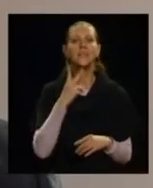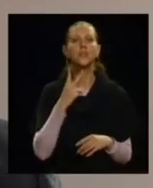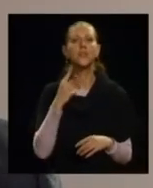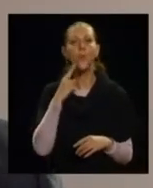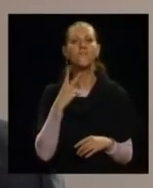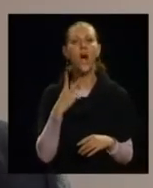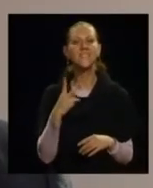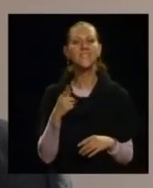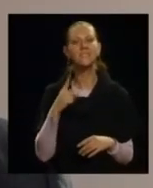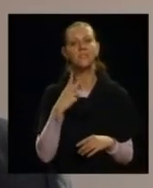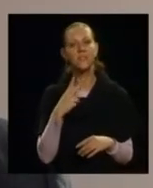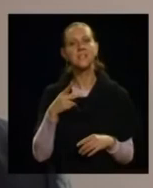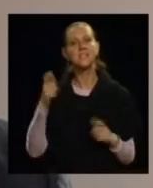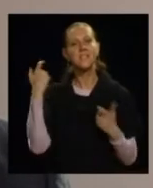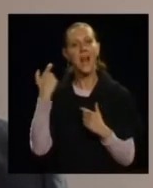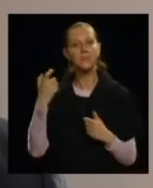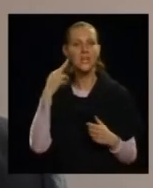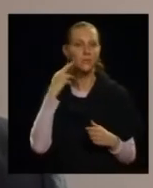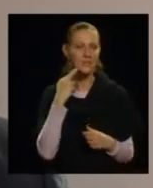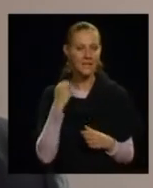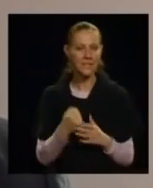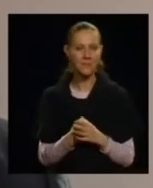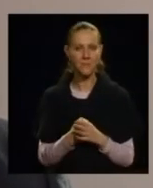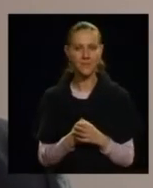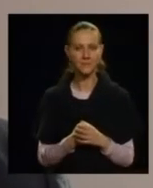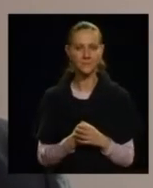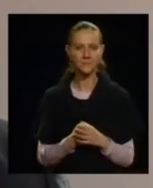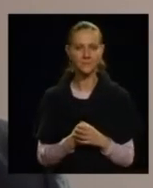innovatív szellemiségű intézmény, és